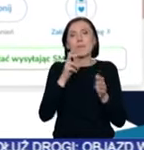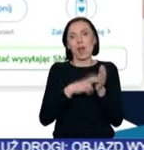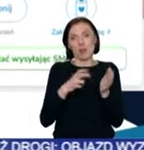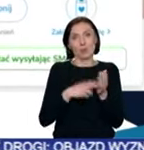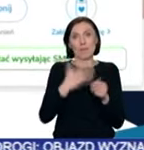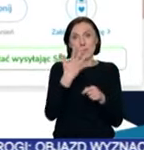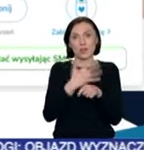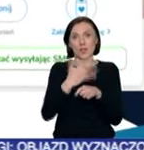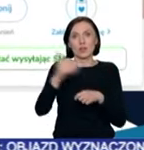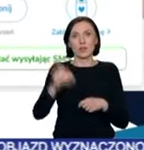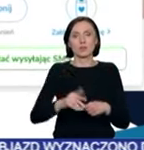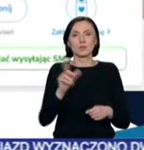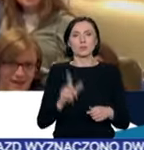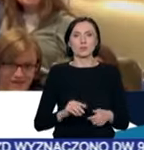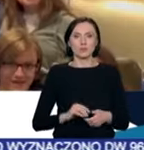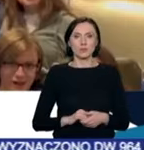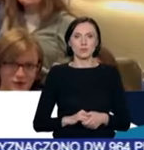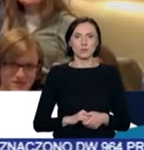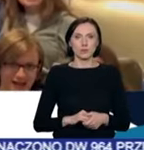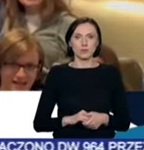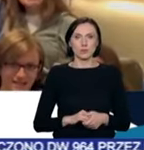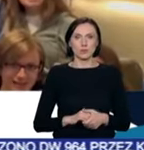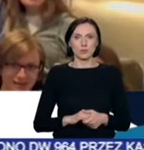ponad 50 tysięcy złotych.